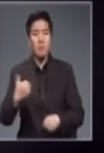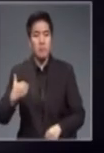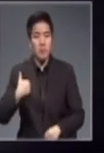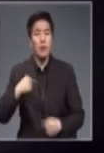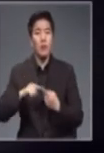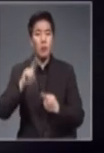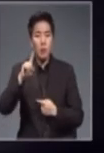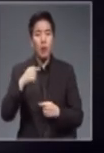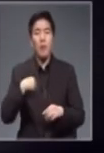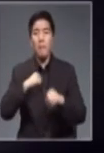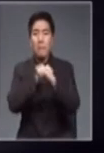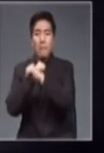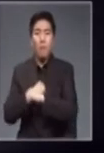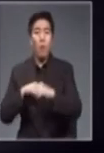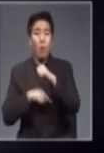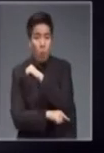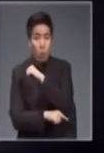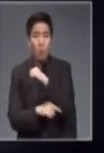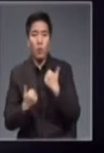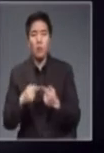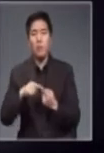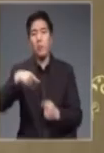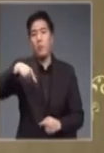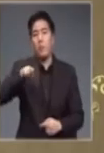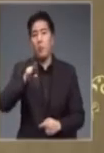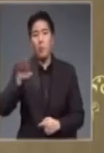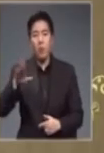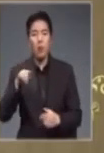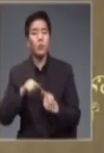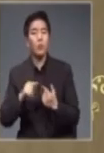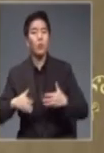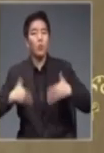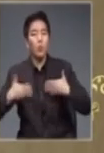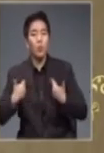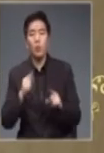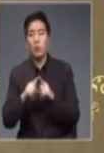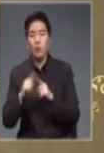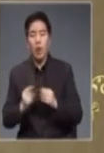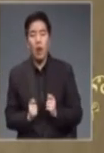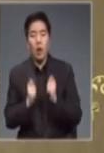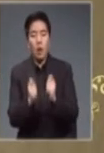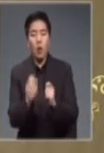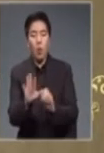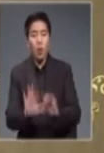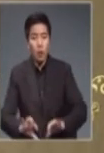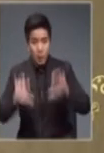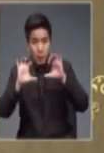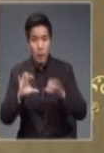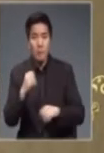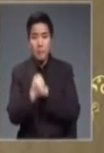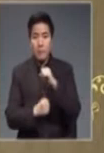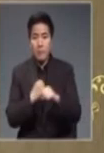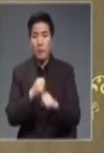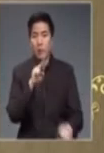กันนะครับซึ่งมันอาจจะเป็นเรื่องที่ยุ่งยากซับซ้อนที่ผ่านมาจึงไม่มีใครอยากจะทำแบบนั้นนะครับทุกรัฐบาลก็ไม่อยากทำเพ